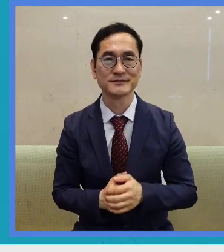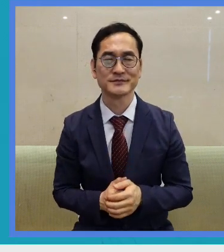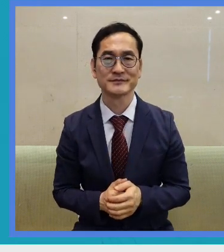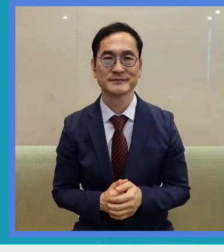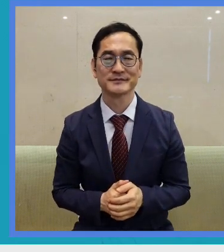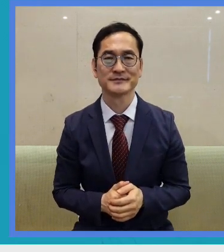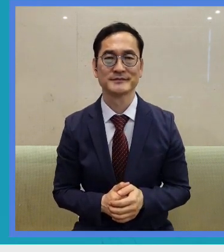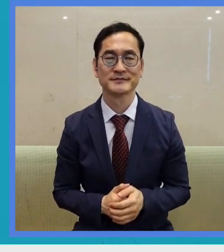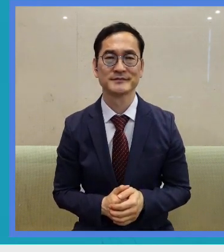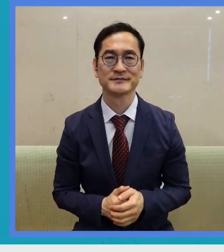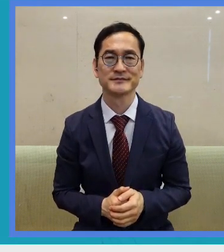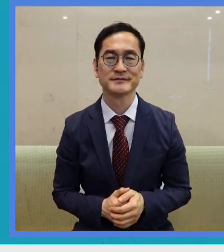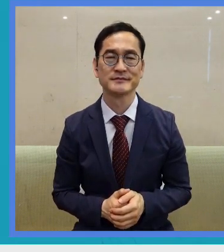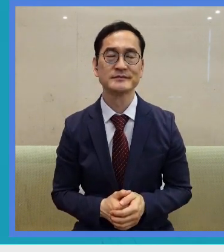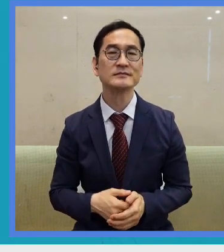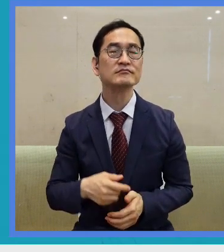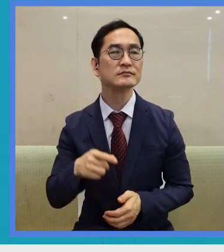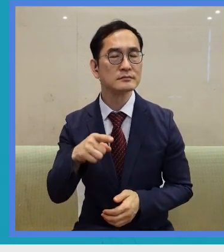추이를 보시면 약